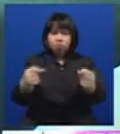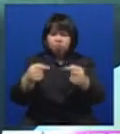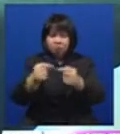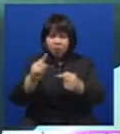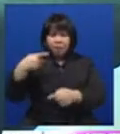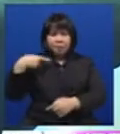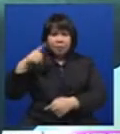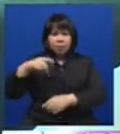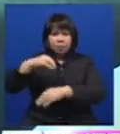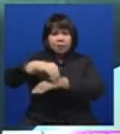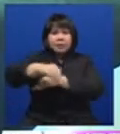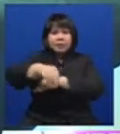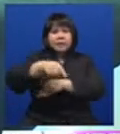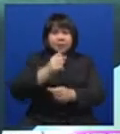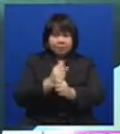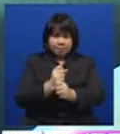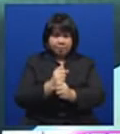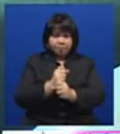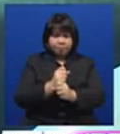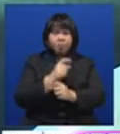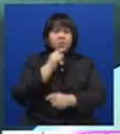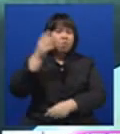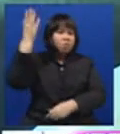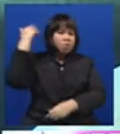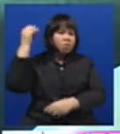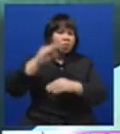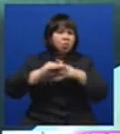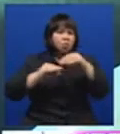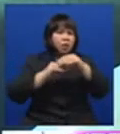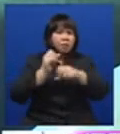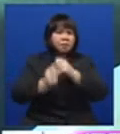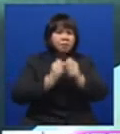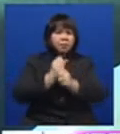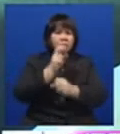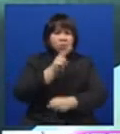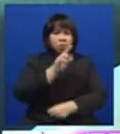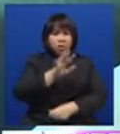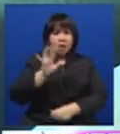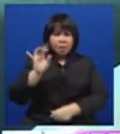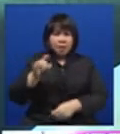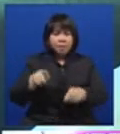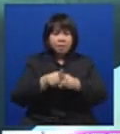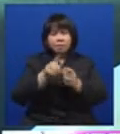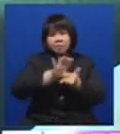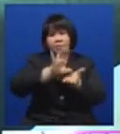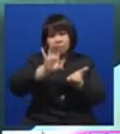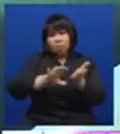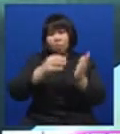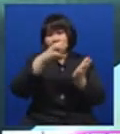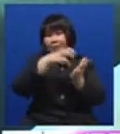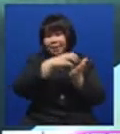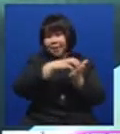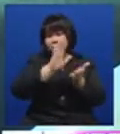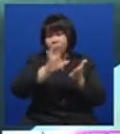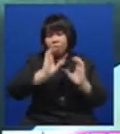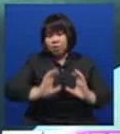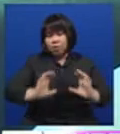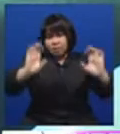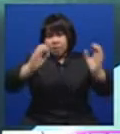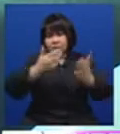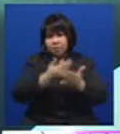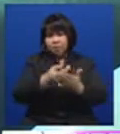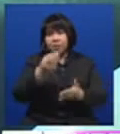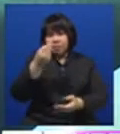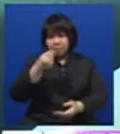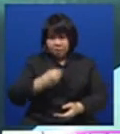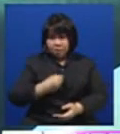ขื่อนริมคลองเมื่อปีนี้ปี58เป็นงบเพิ่มเติมงบกลางของรัฐบาลเขาให้มา